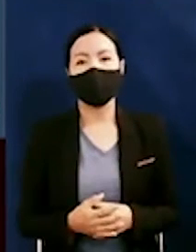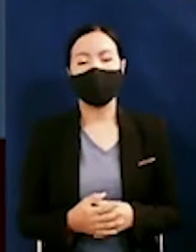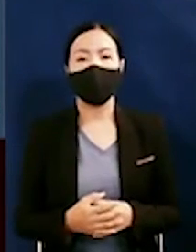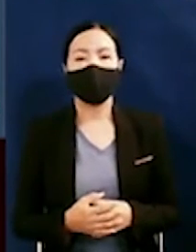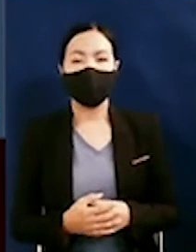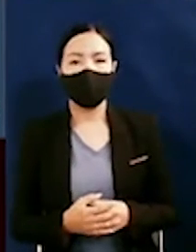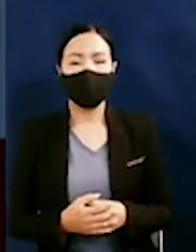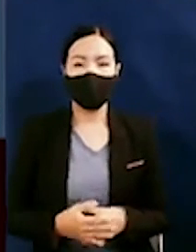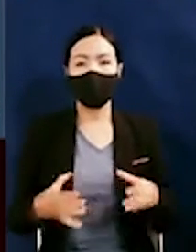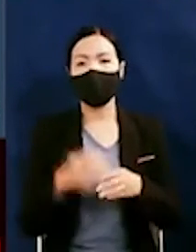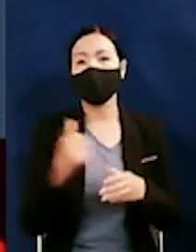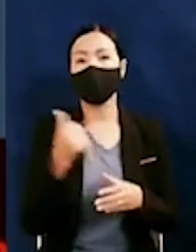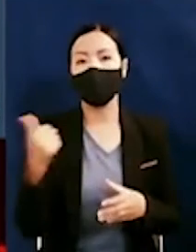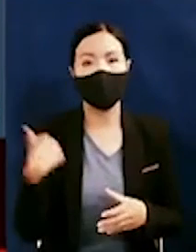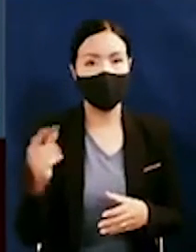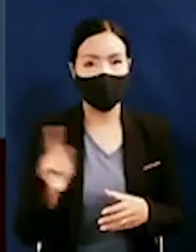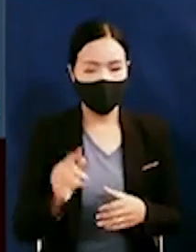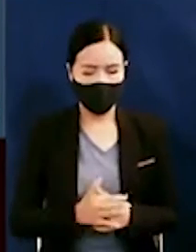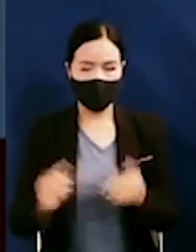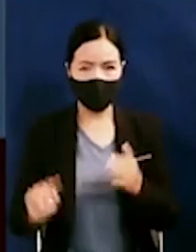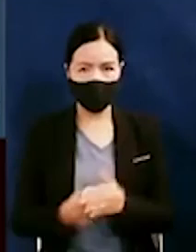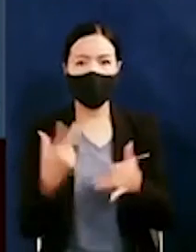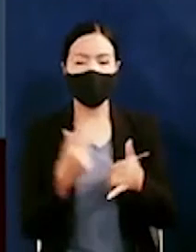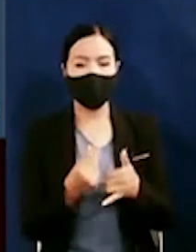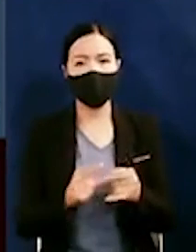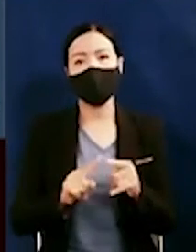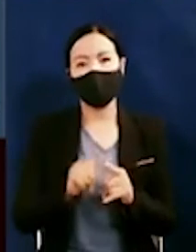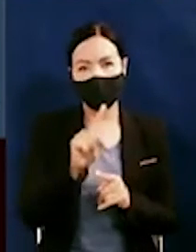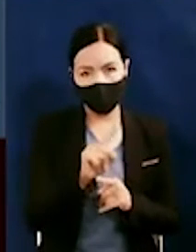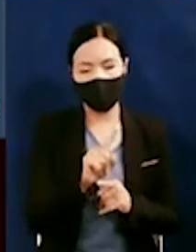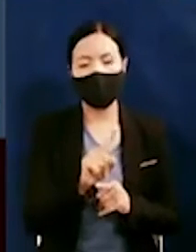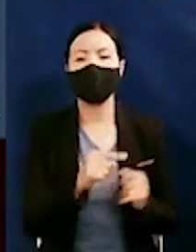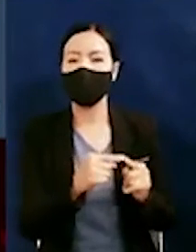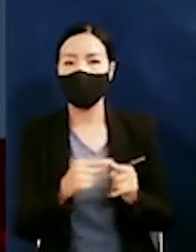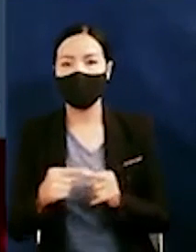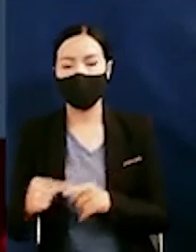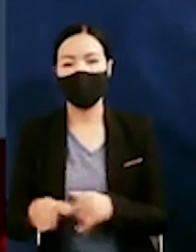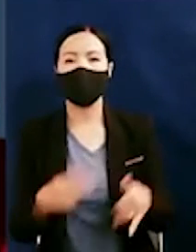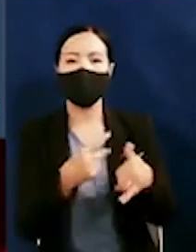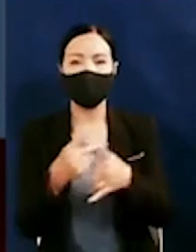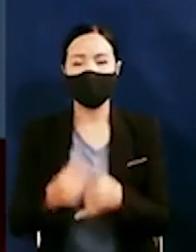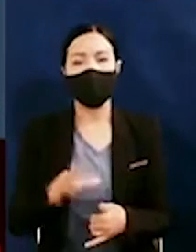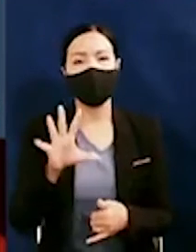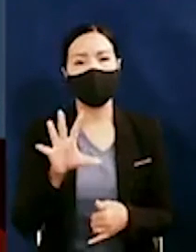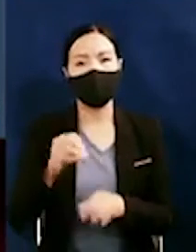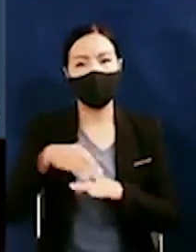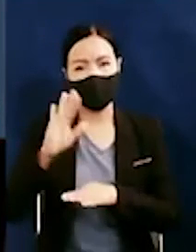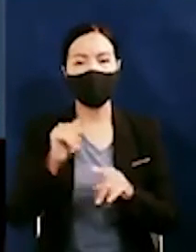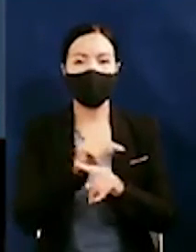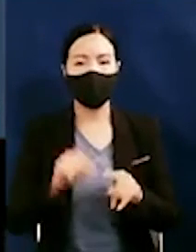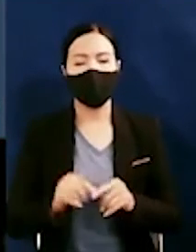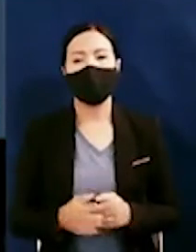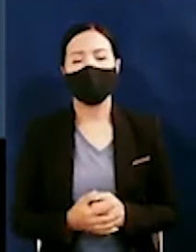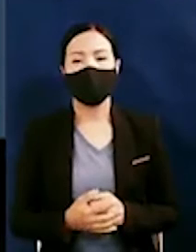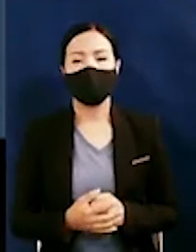ที่เอ่อกลุ่มอื่นๆนะครับก็มีการเริ่มฉีดเข็มที่ 1ต่อเนื่องนะครับให้ได้มากกว่า 50%เข็มที่ 1ทั่วทั้ง